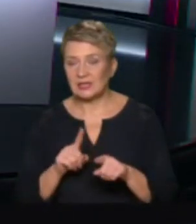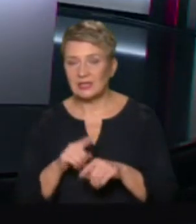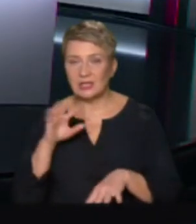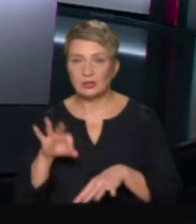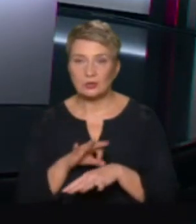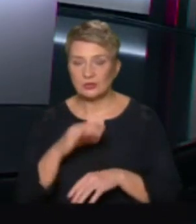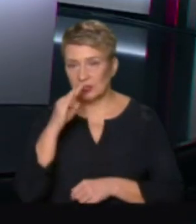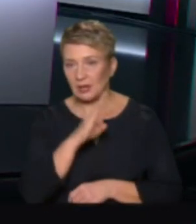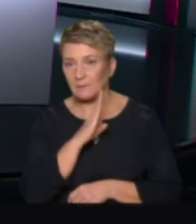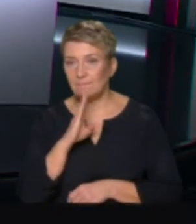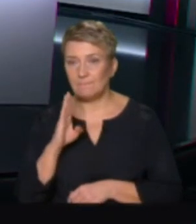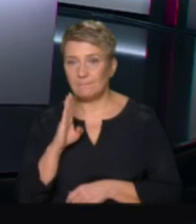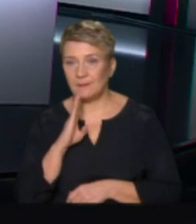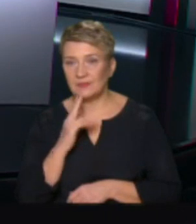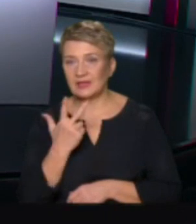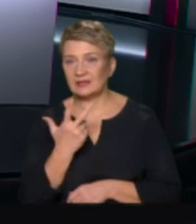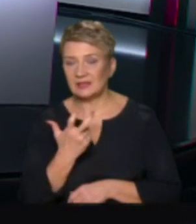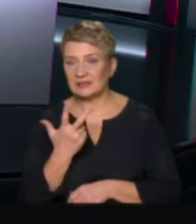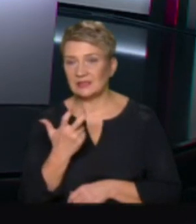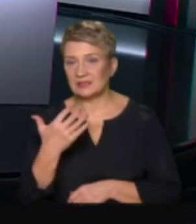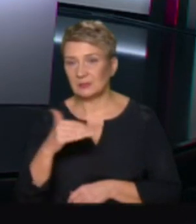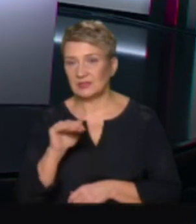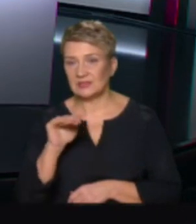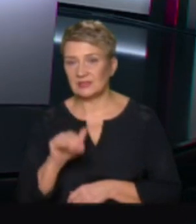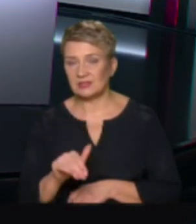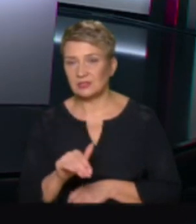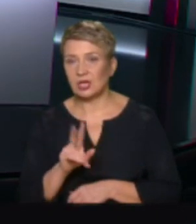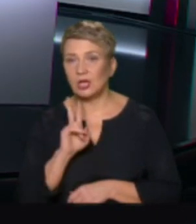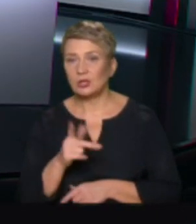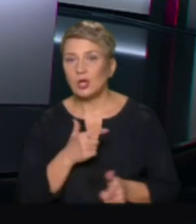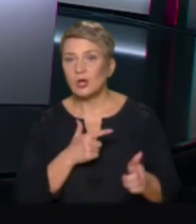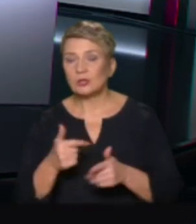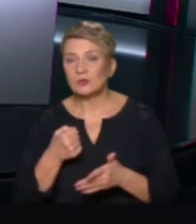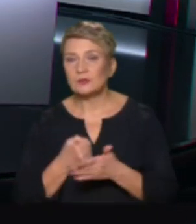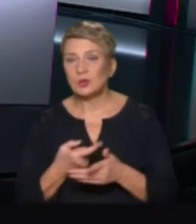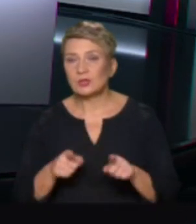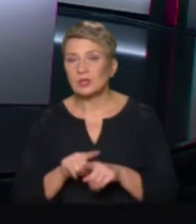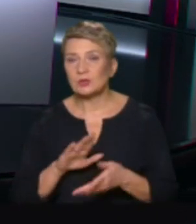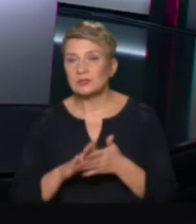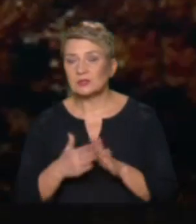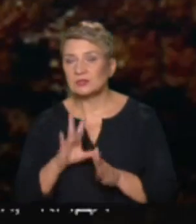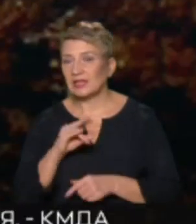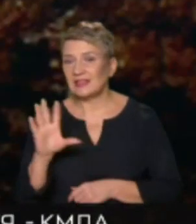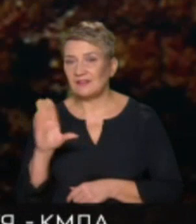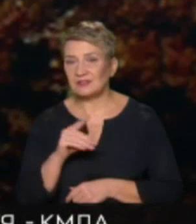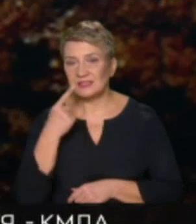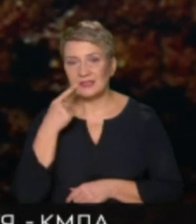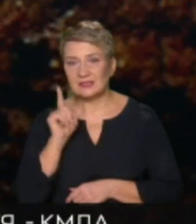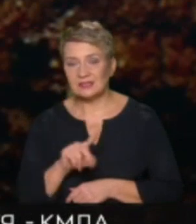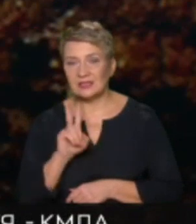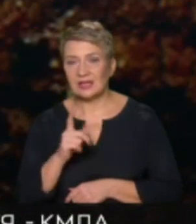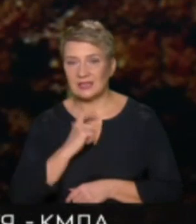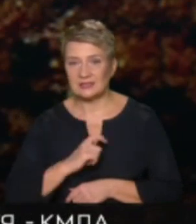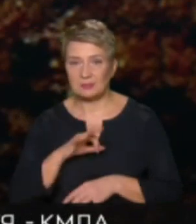батьки, діти, це 300-350 тисяч киян. Ніхто з нас не був готовий до такої ситуації, і не всі знають, як себе в ній поводити.